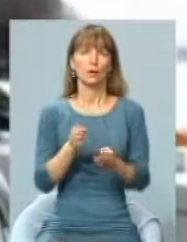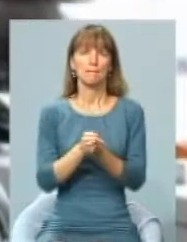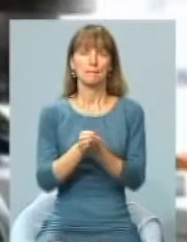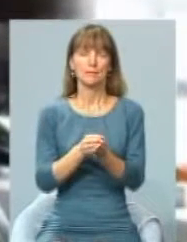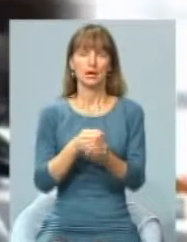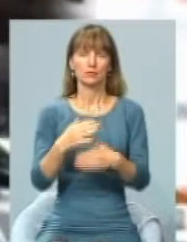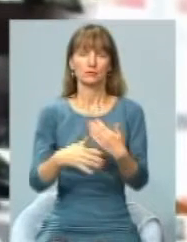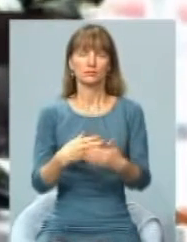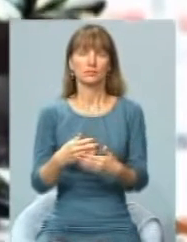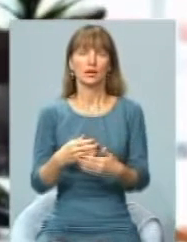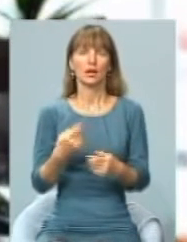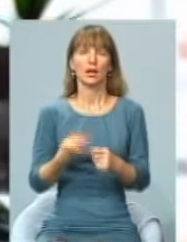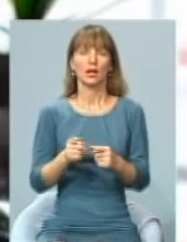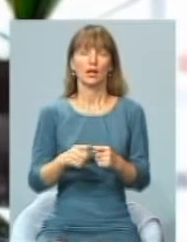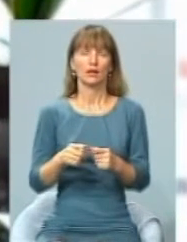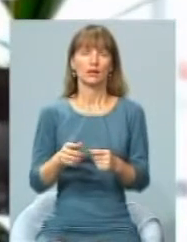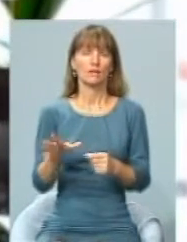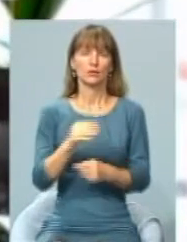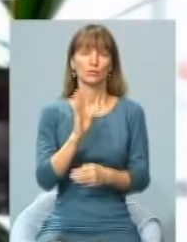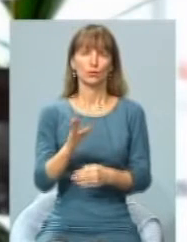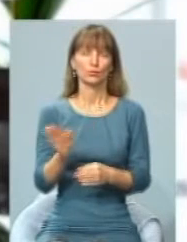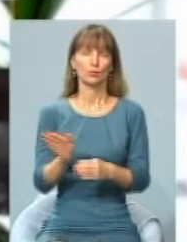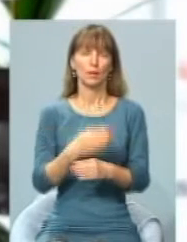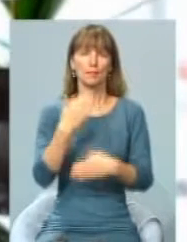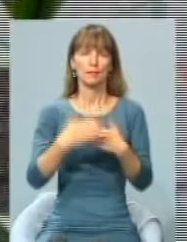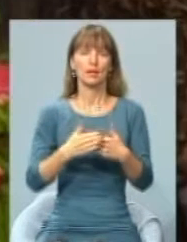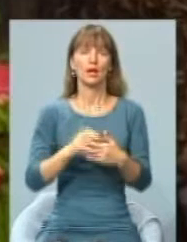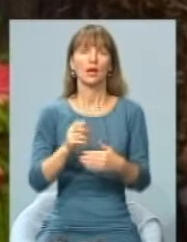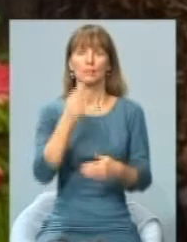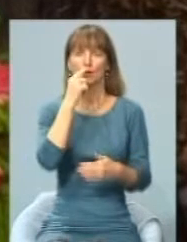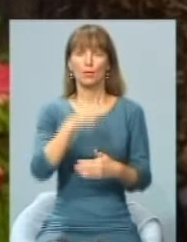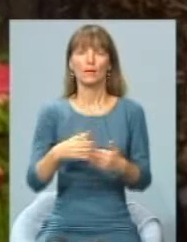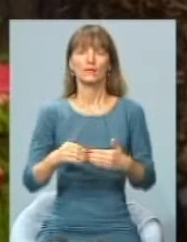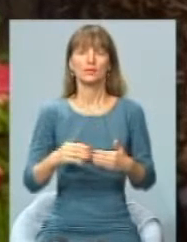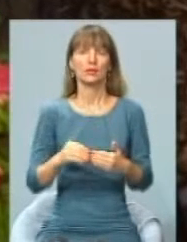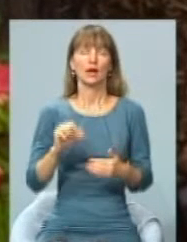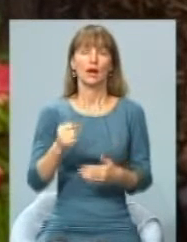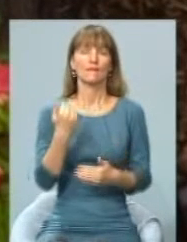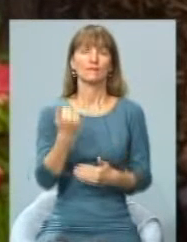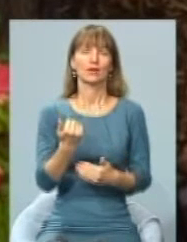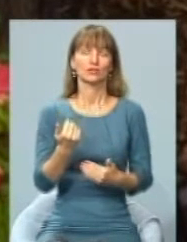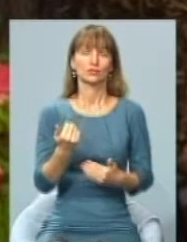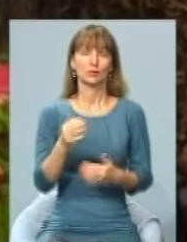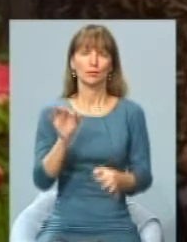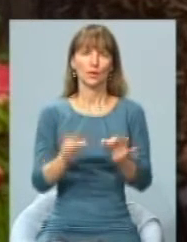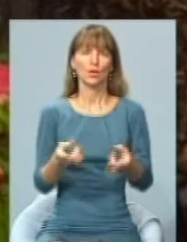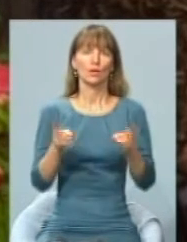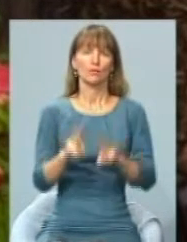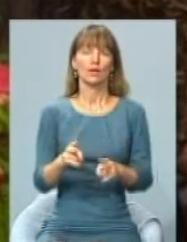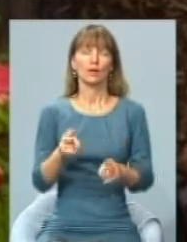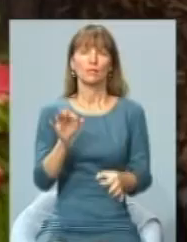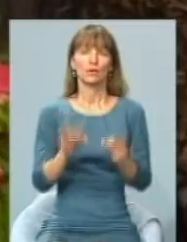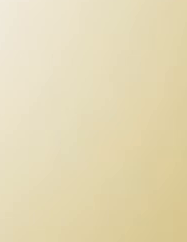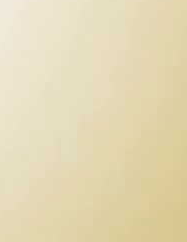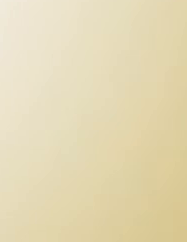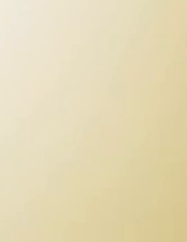Ці недоброзичливі відходи будуть зливатися перед тим, як потрапити в ґрунт, а ваш шматочок природи отримає стільки води, скільки ви йому